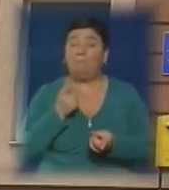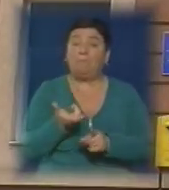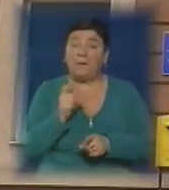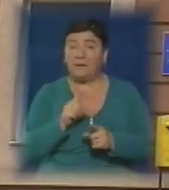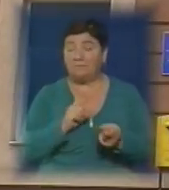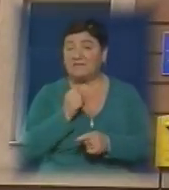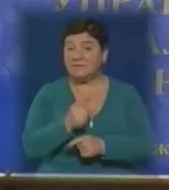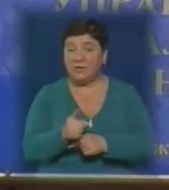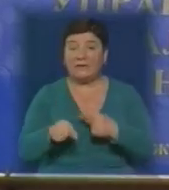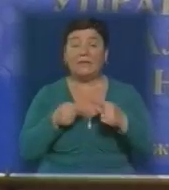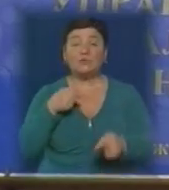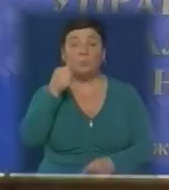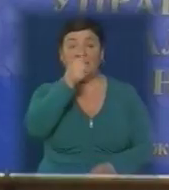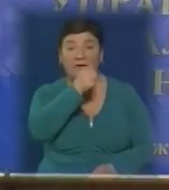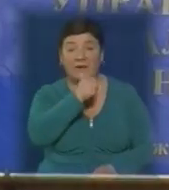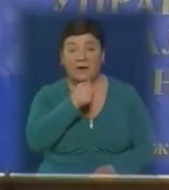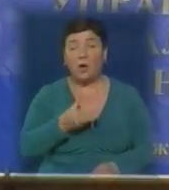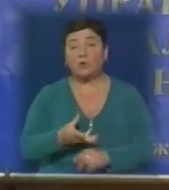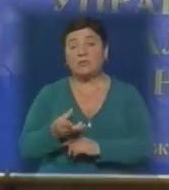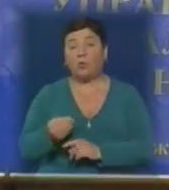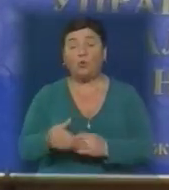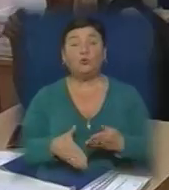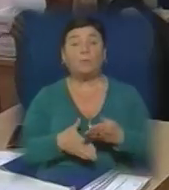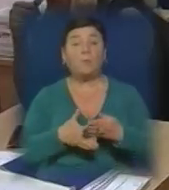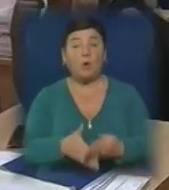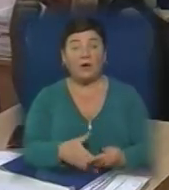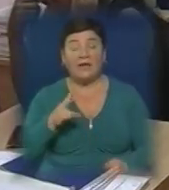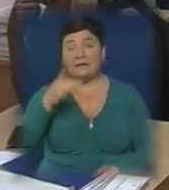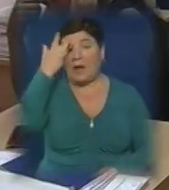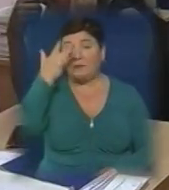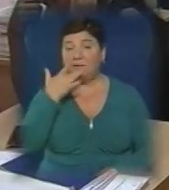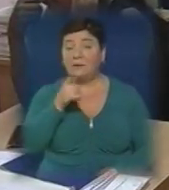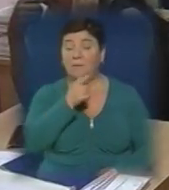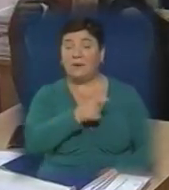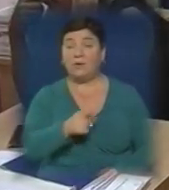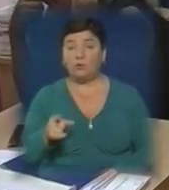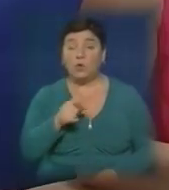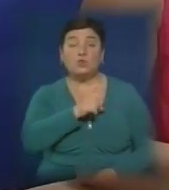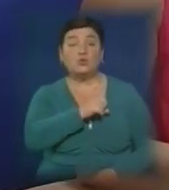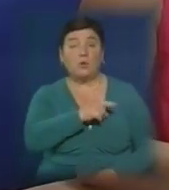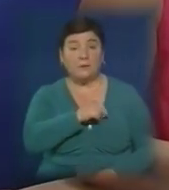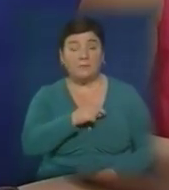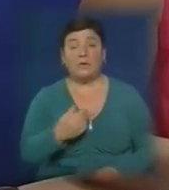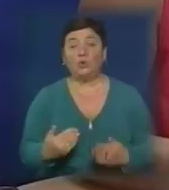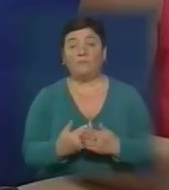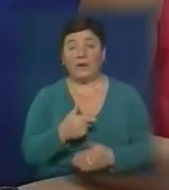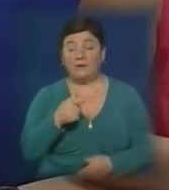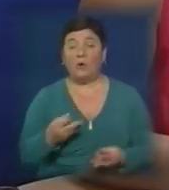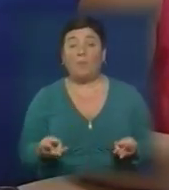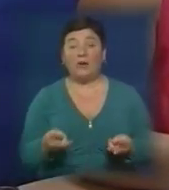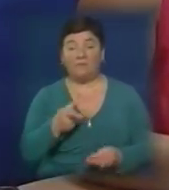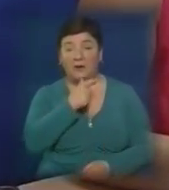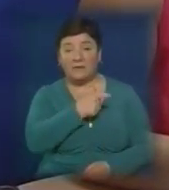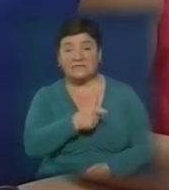перепризначають її на наступний рік та розрахують розмір допомоги на літній період, а жовтня – на новий опалювальний сезон.